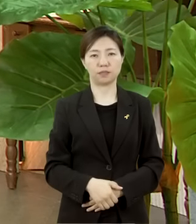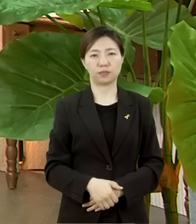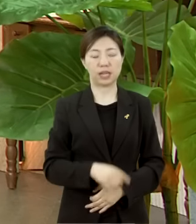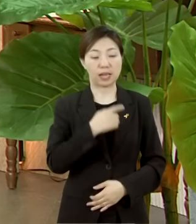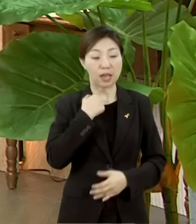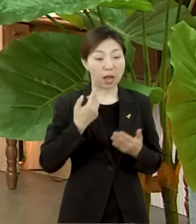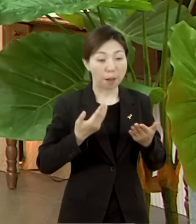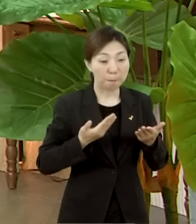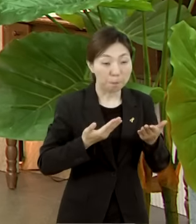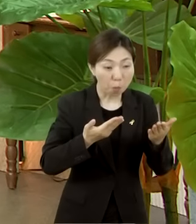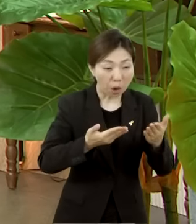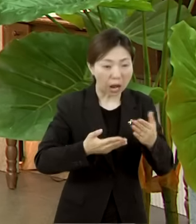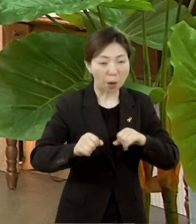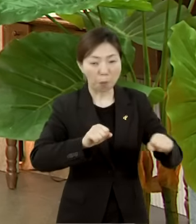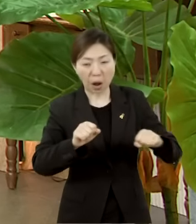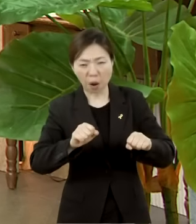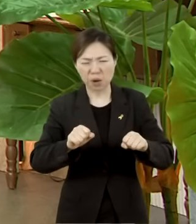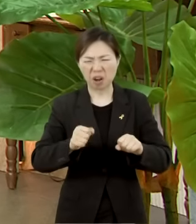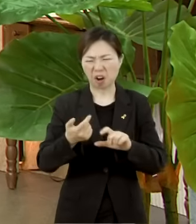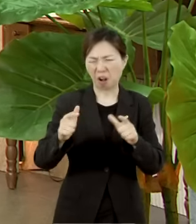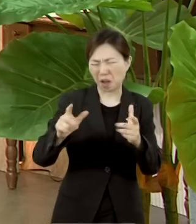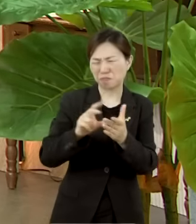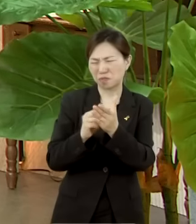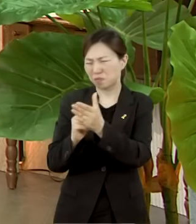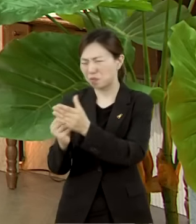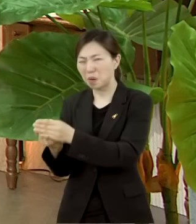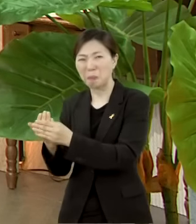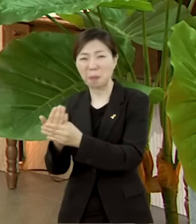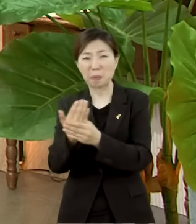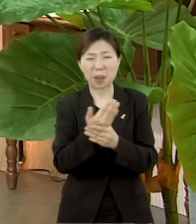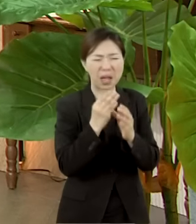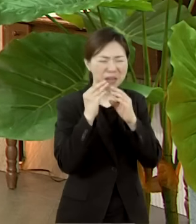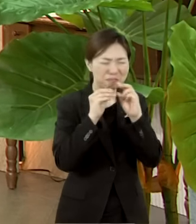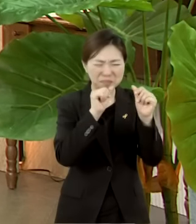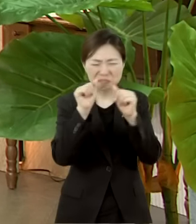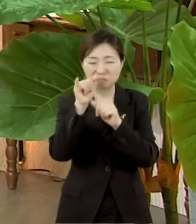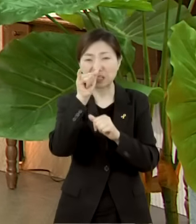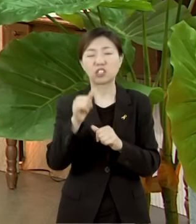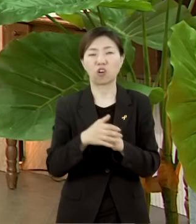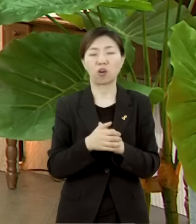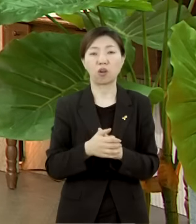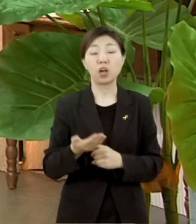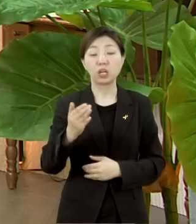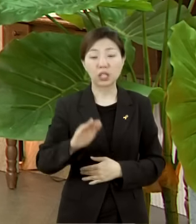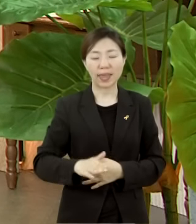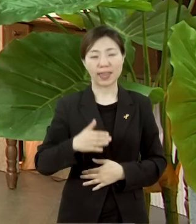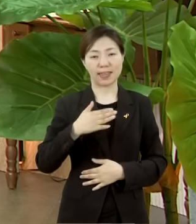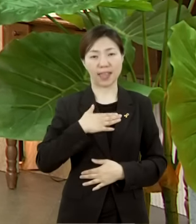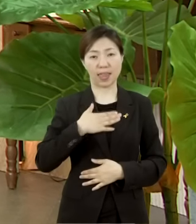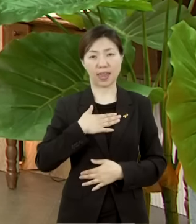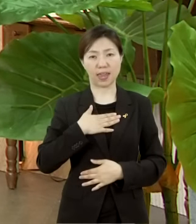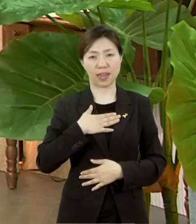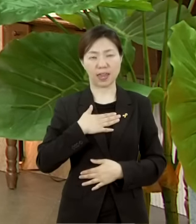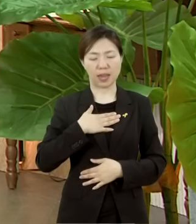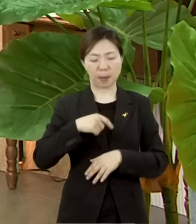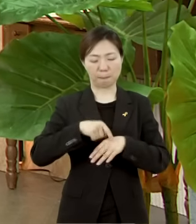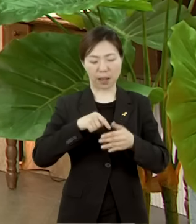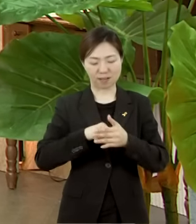못 가요 사실 막 봉사 활동하다 보면 막 별의별 일들 다 있잖아요